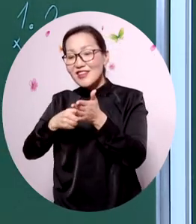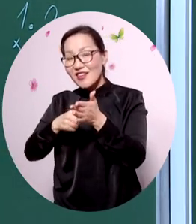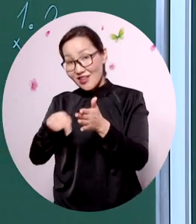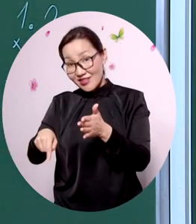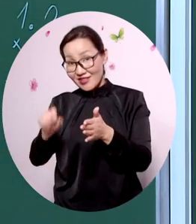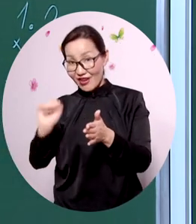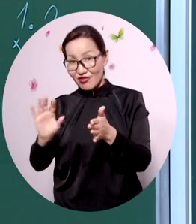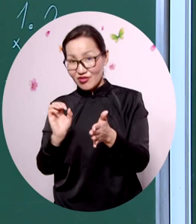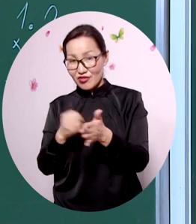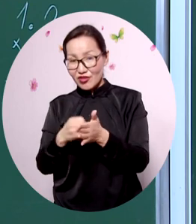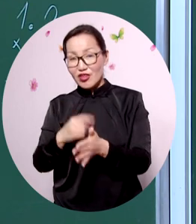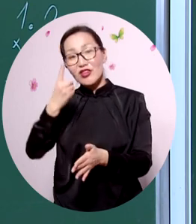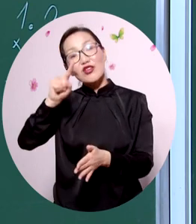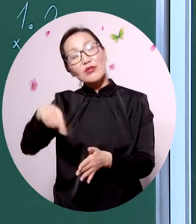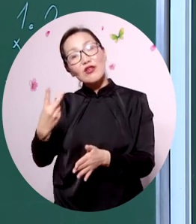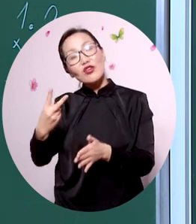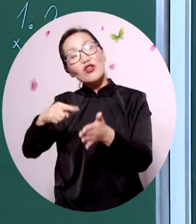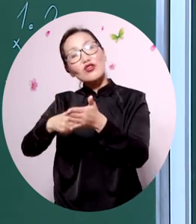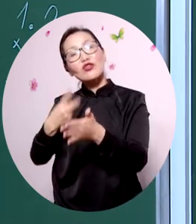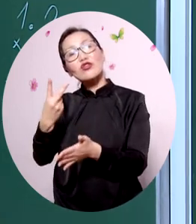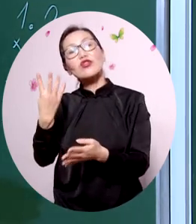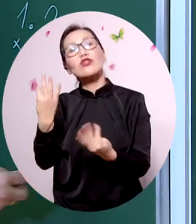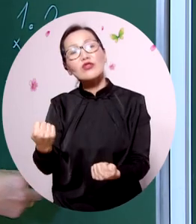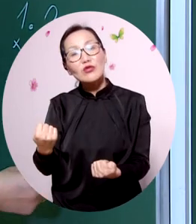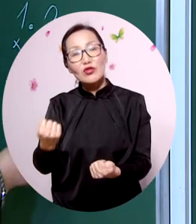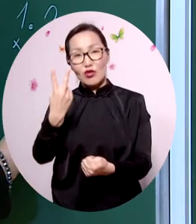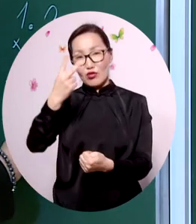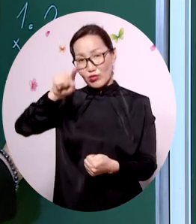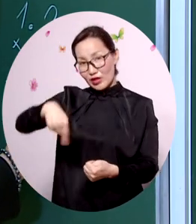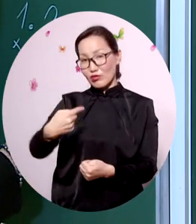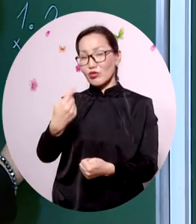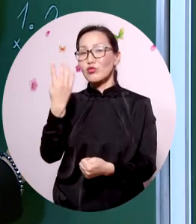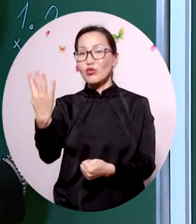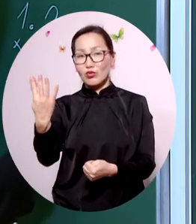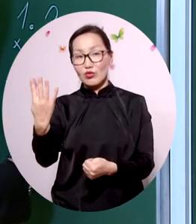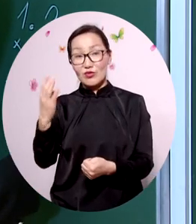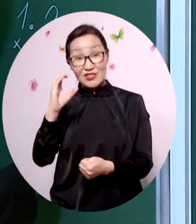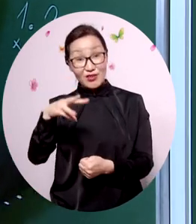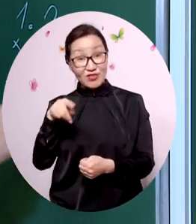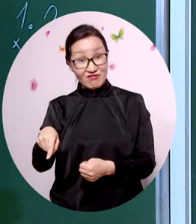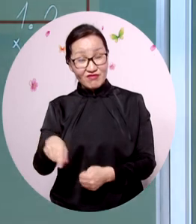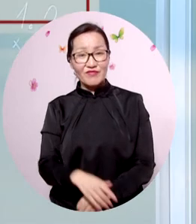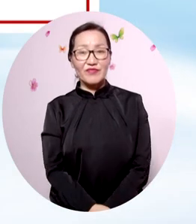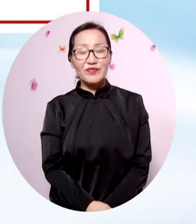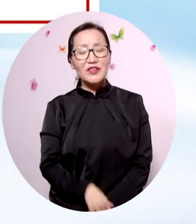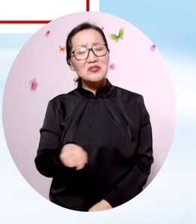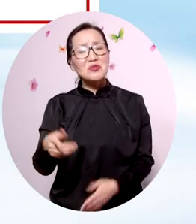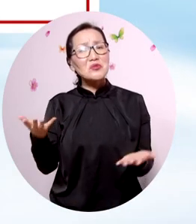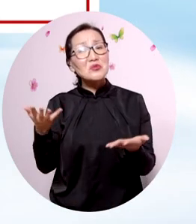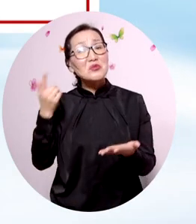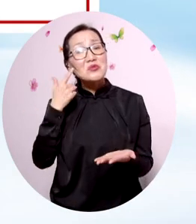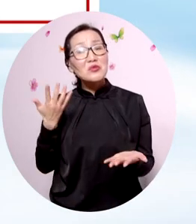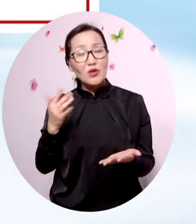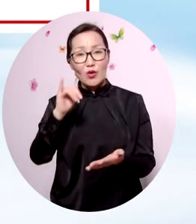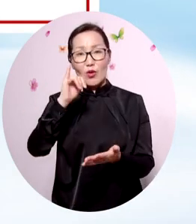Тэгэхээр 1 бүхэл 12-ийг 2 см-ийг 2-оор үржүүлэхээр 2 бүхэл 14 см гарч байна. Энэ маань юу гарч байгаа